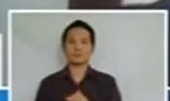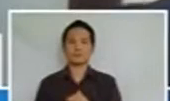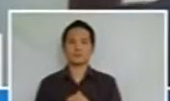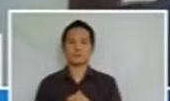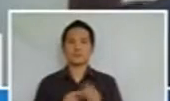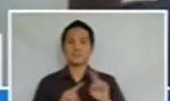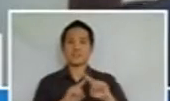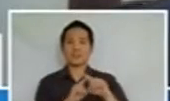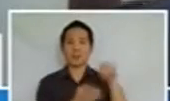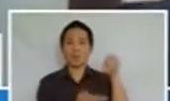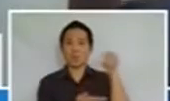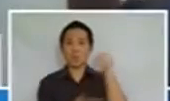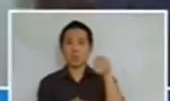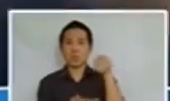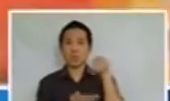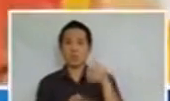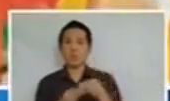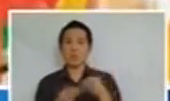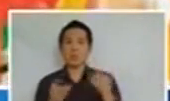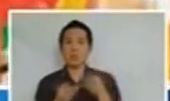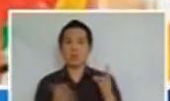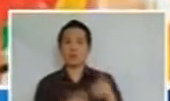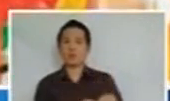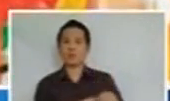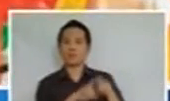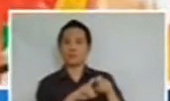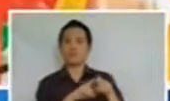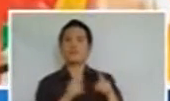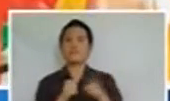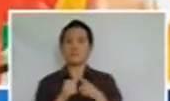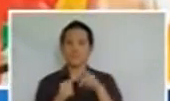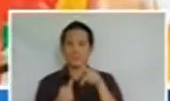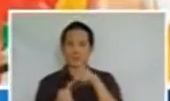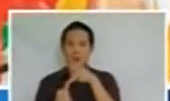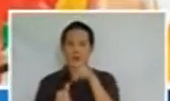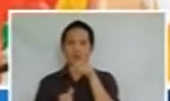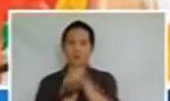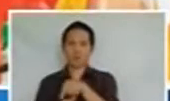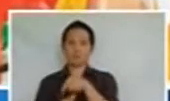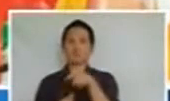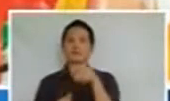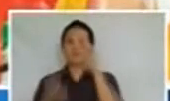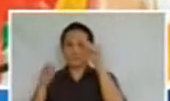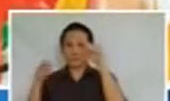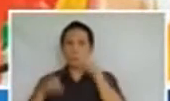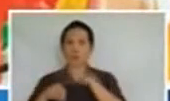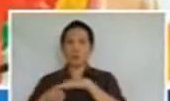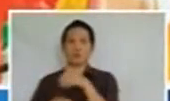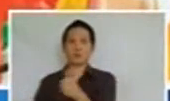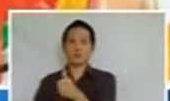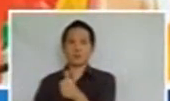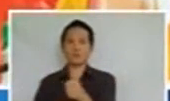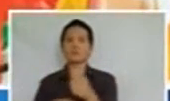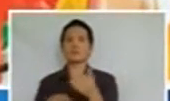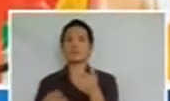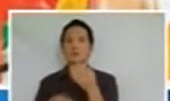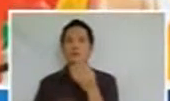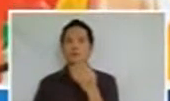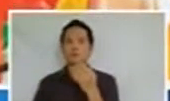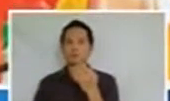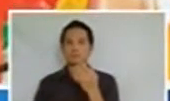to all of the provinces of their choice. Pilipino to, kababayan natin. Tanggapin ninyo and provide